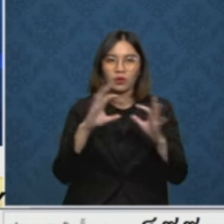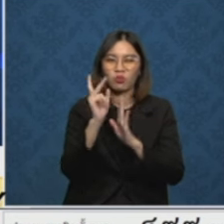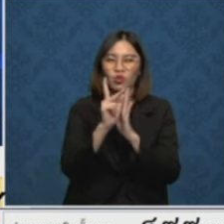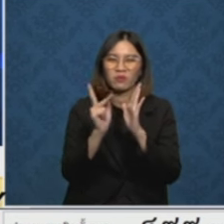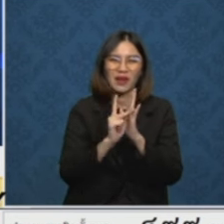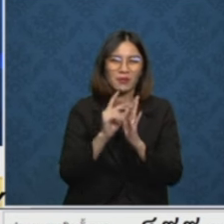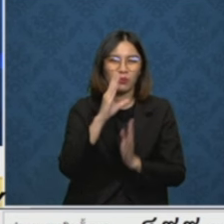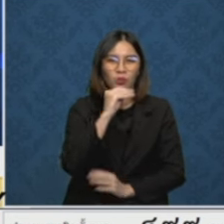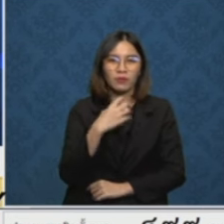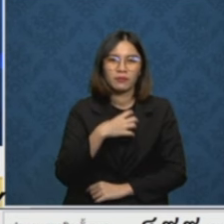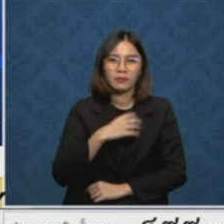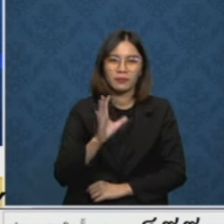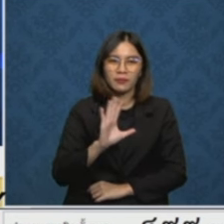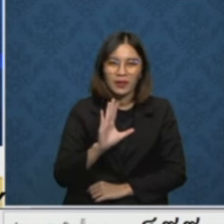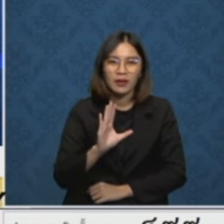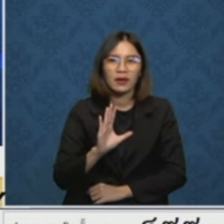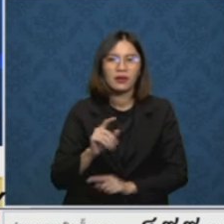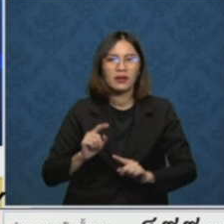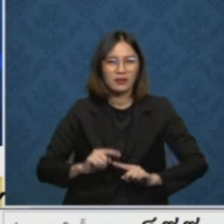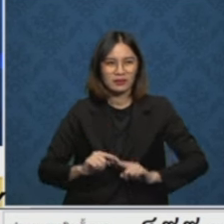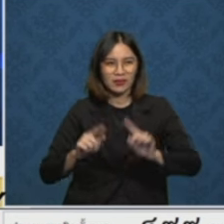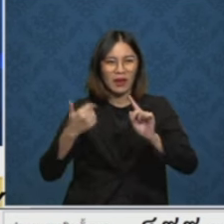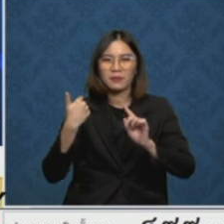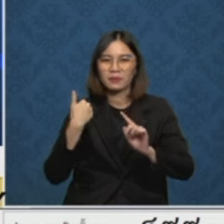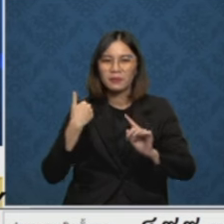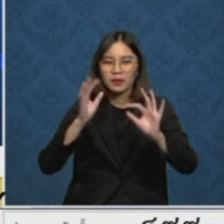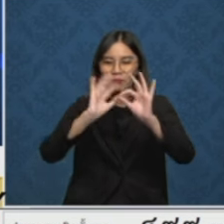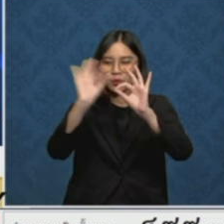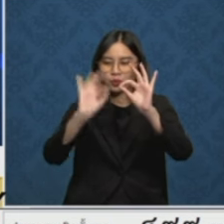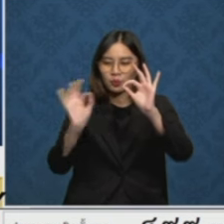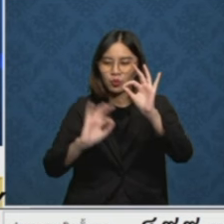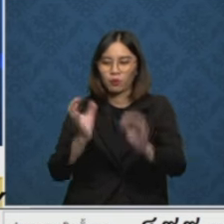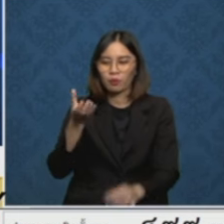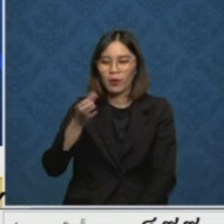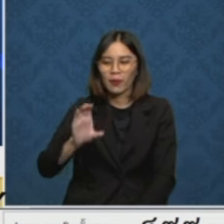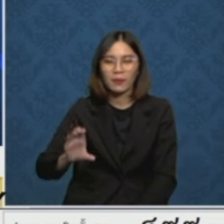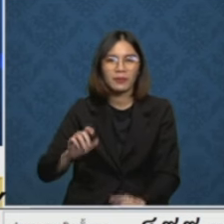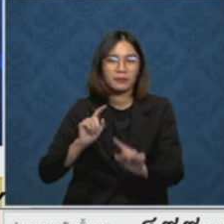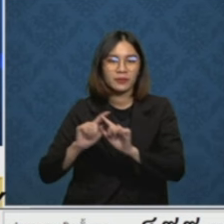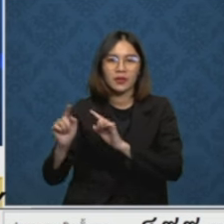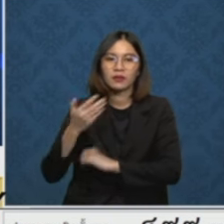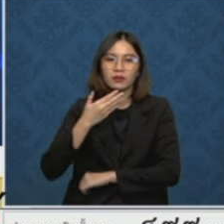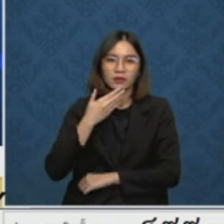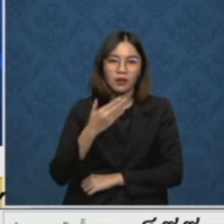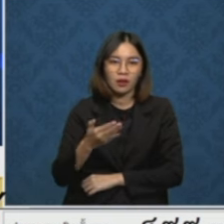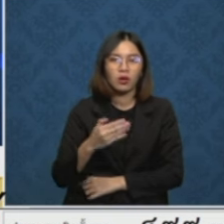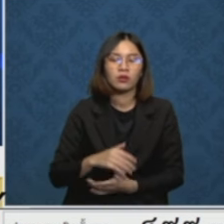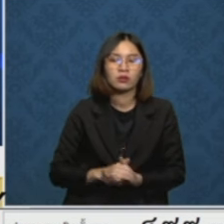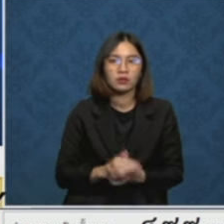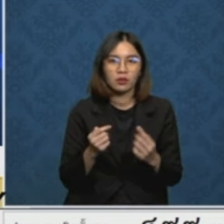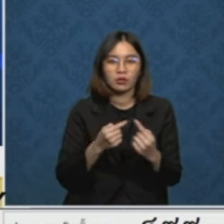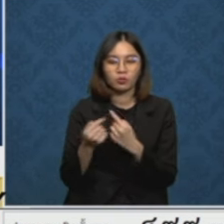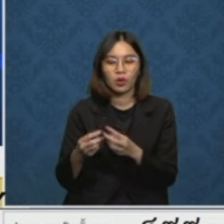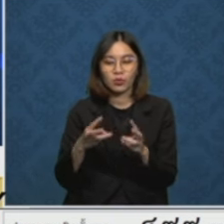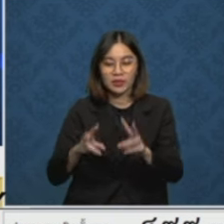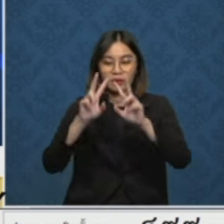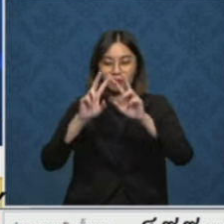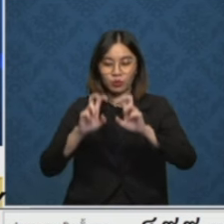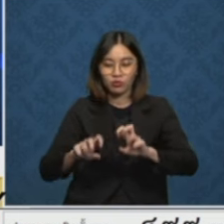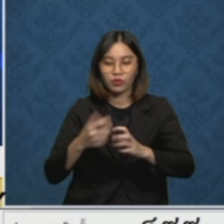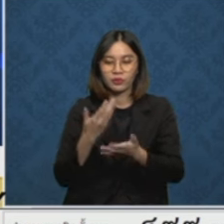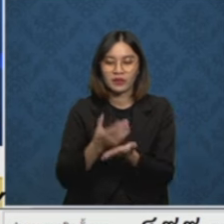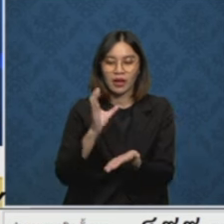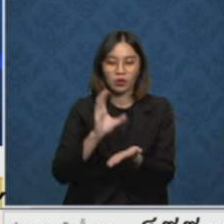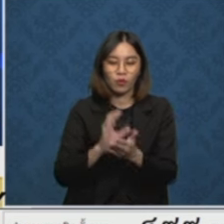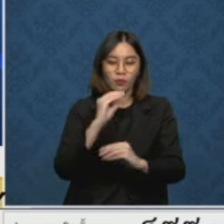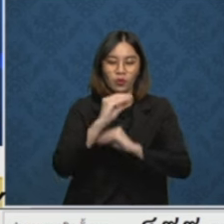ายแต่ว่ามันมีปรากฏขึ้นอยู่ตลอดเวลาค่ะไปต่อการตีความค่ะว่างบประมาณ